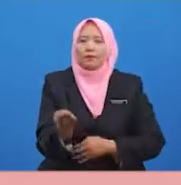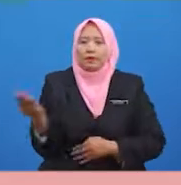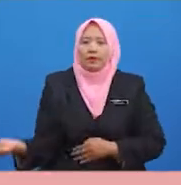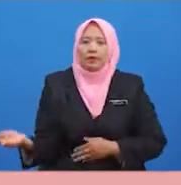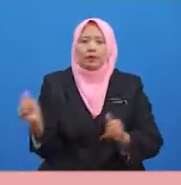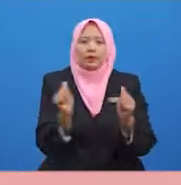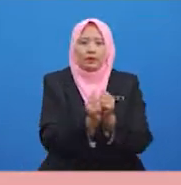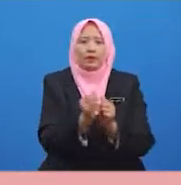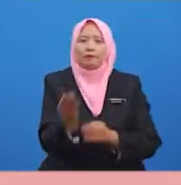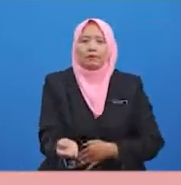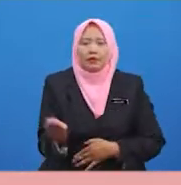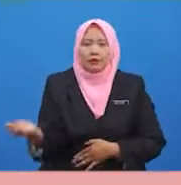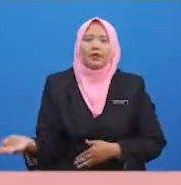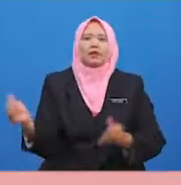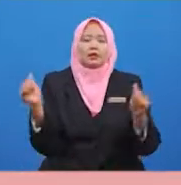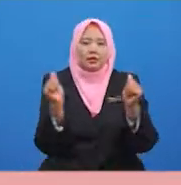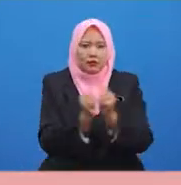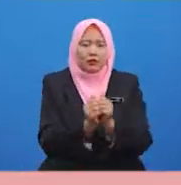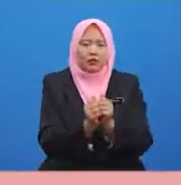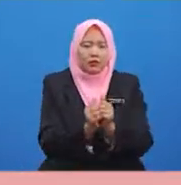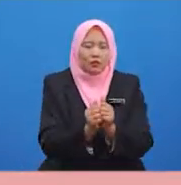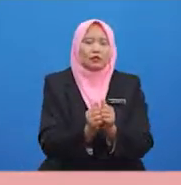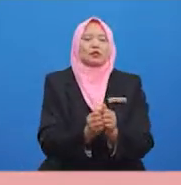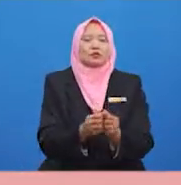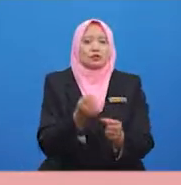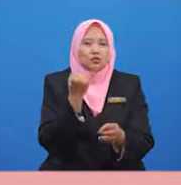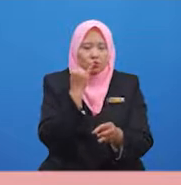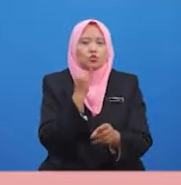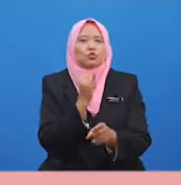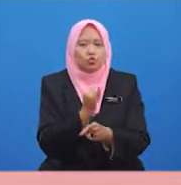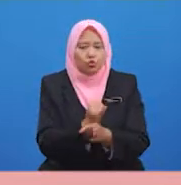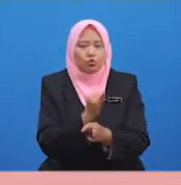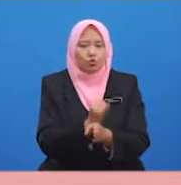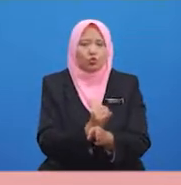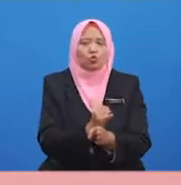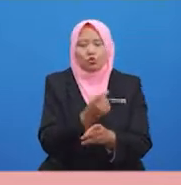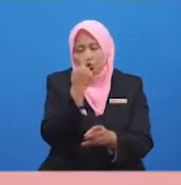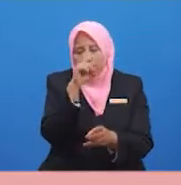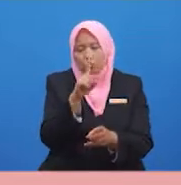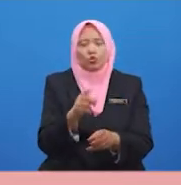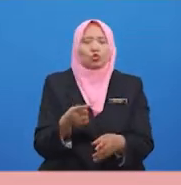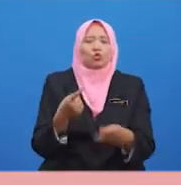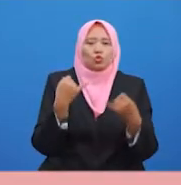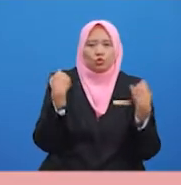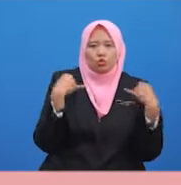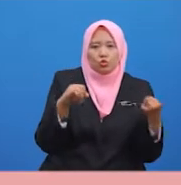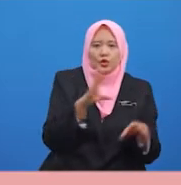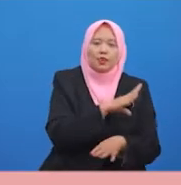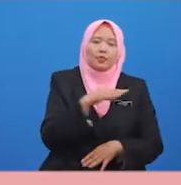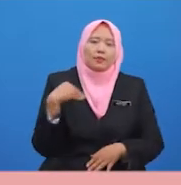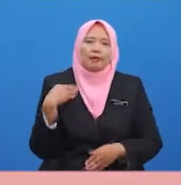barang dengan persetujuan penjual dan pembeli. Contoh jual-beli yang mudah dan